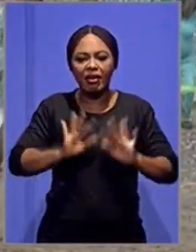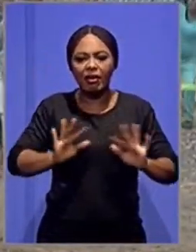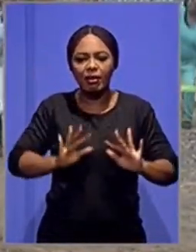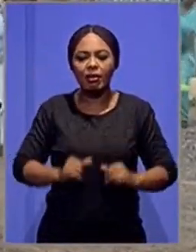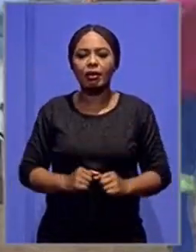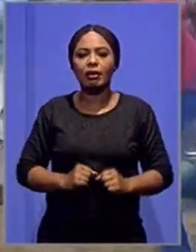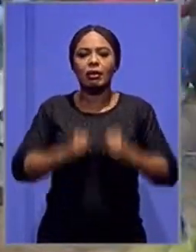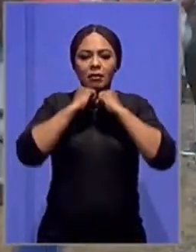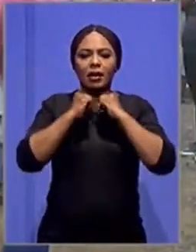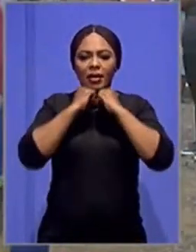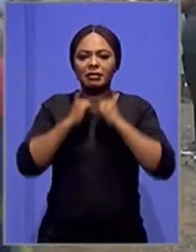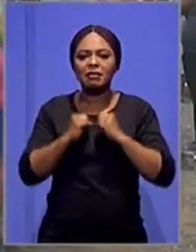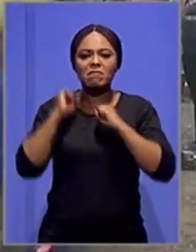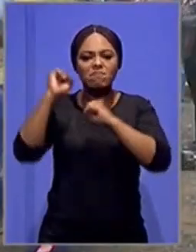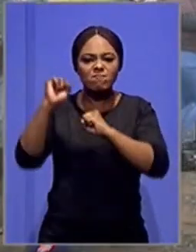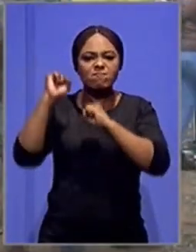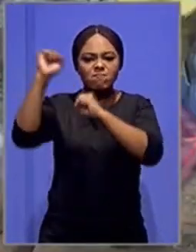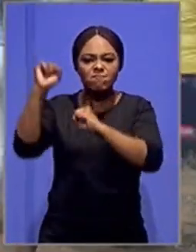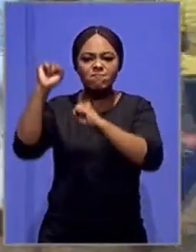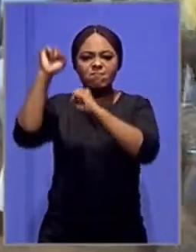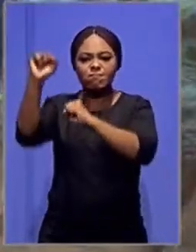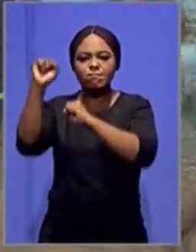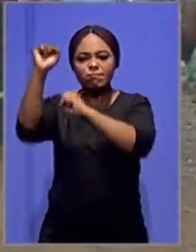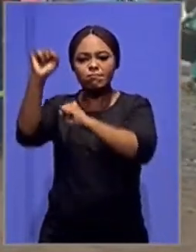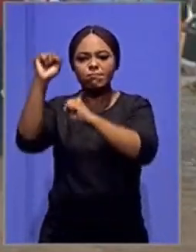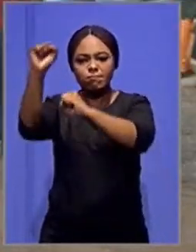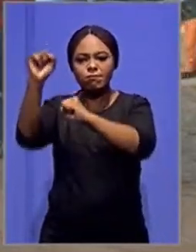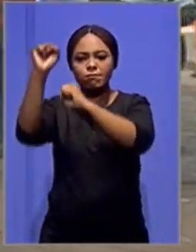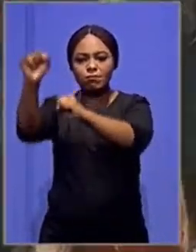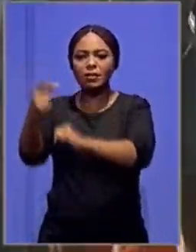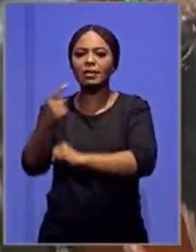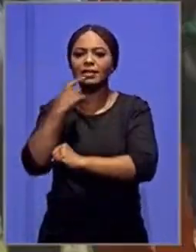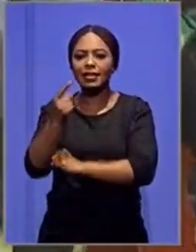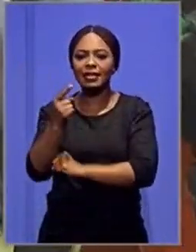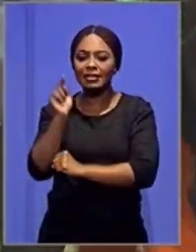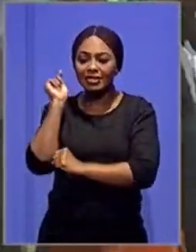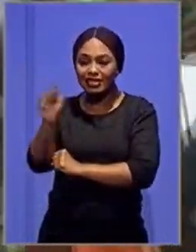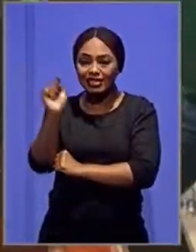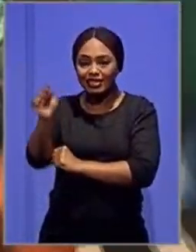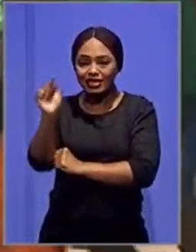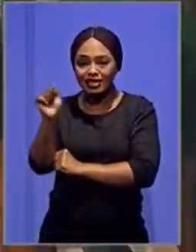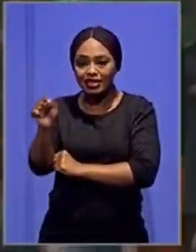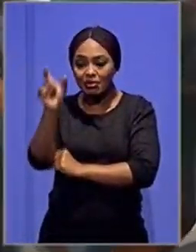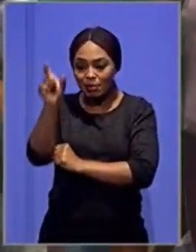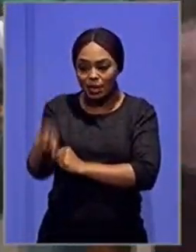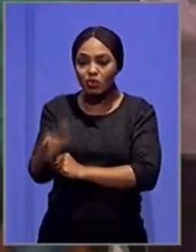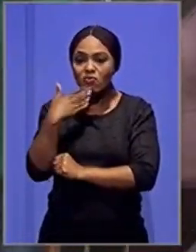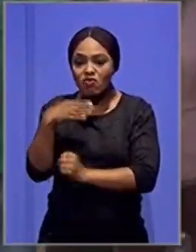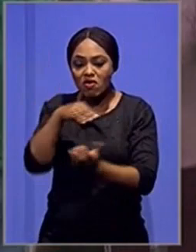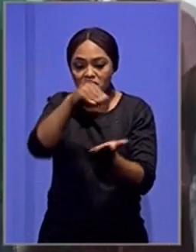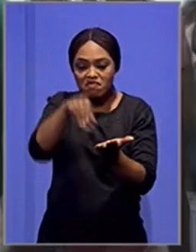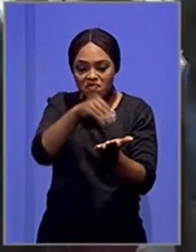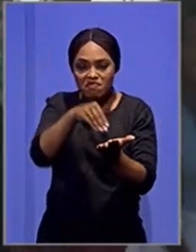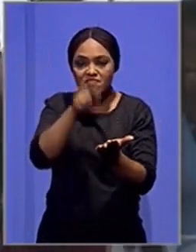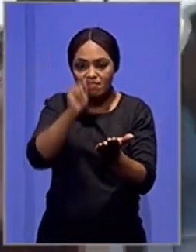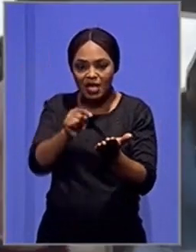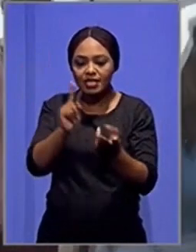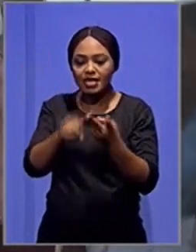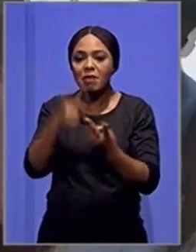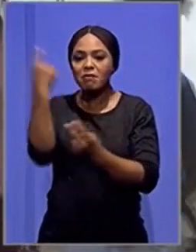ba kgoreleditse dithuto kwa sekolong mme ba ikuela gore modiri yo latofadiwang le mogokgo